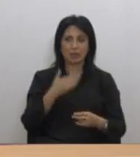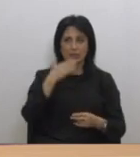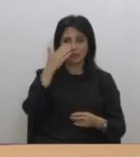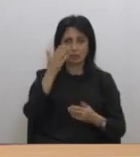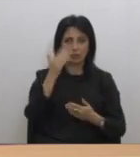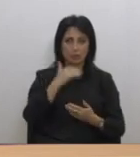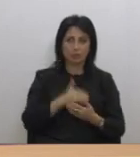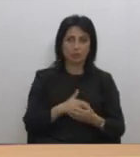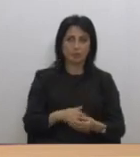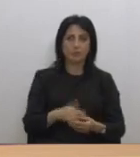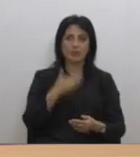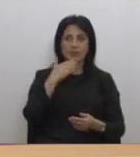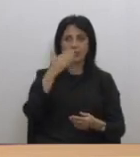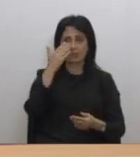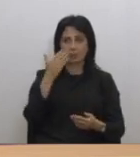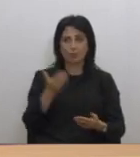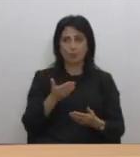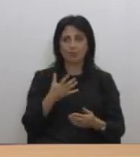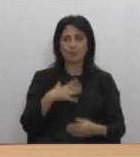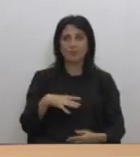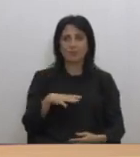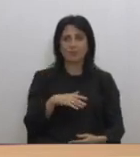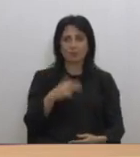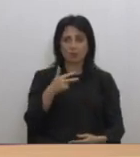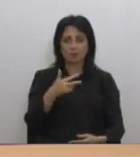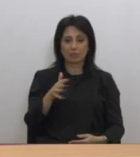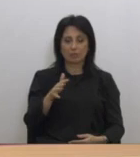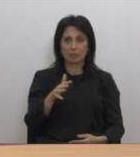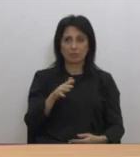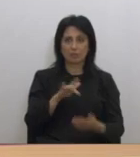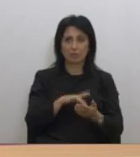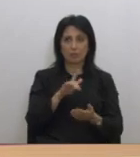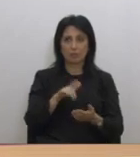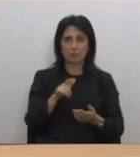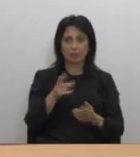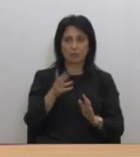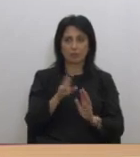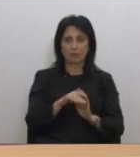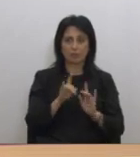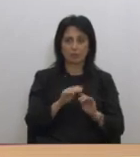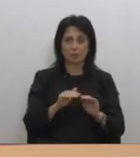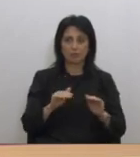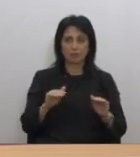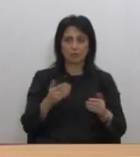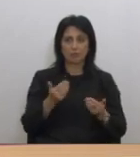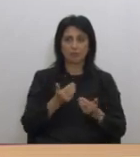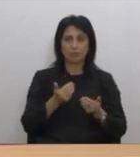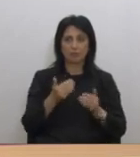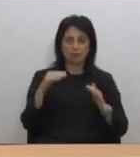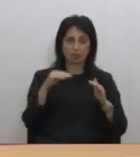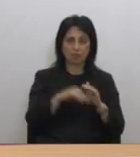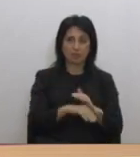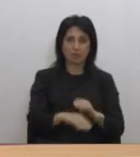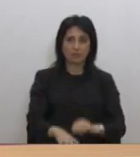შემდეგ. ზაფხულის, რომელმაც საქართველოს 30-ზე მეტი მოქალაქე და მათ შორის ბავშვების სიცოცხლე